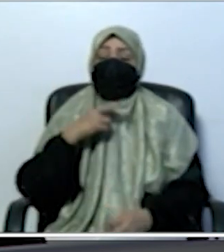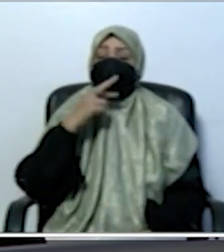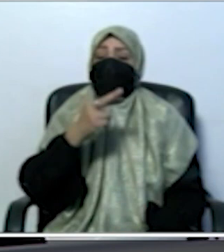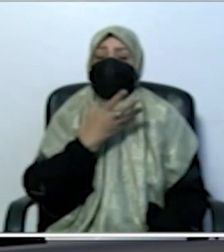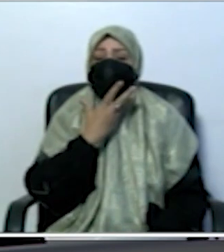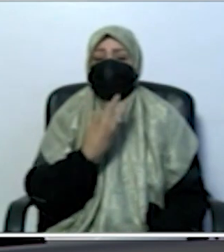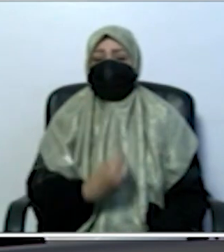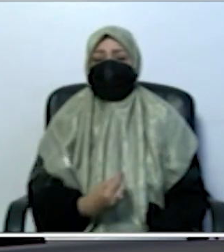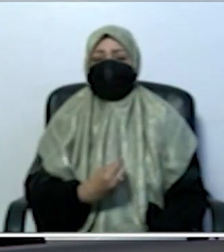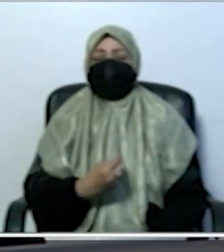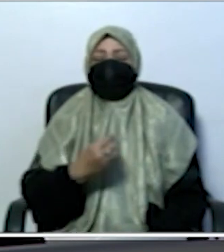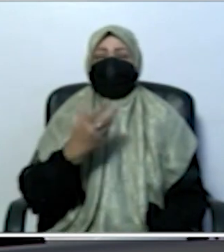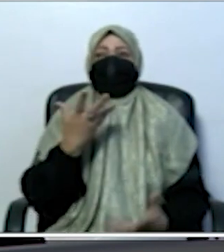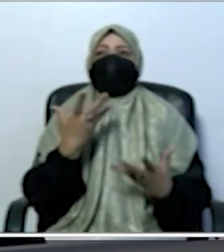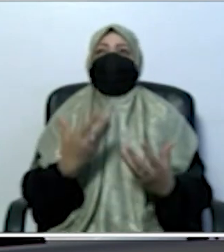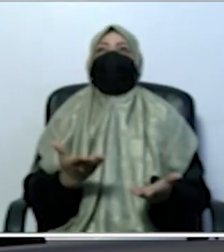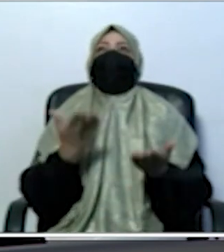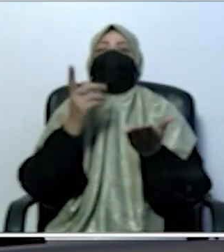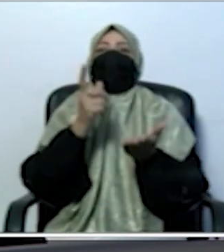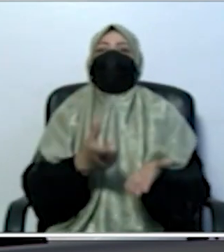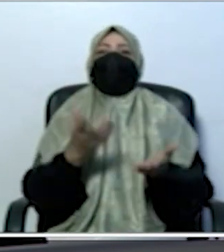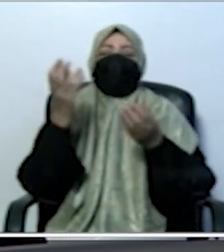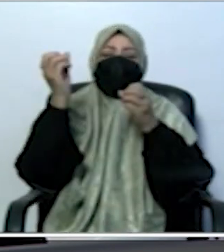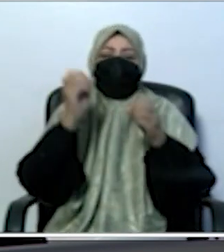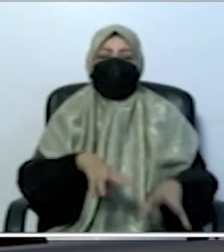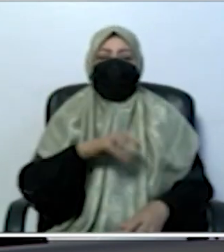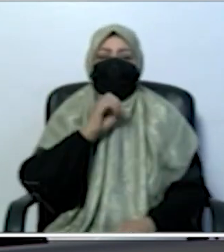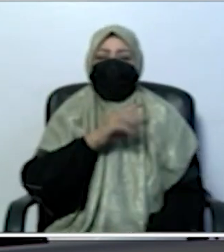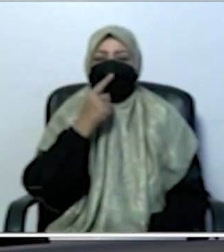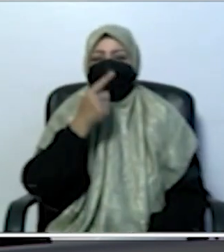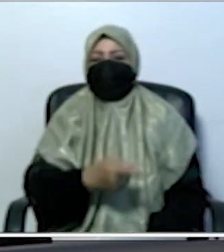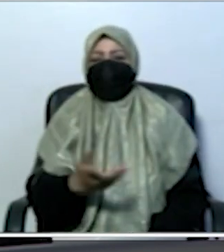صاحبة خبيث قول وخبيث دعاء. وفق الله الجميع للخير والبر والإحسان.